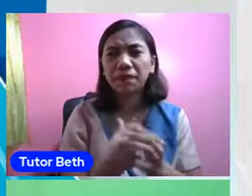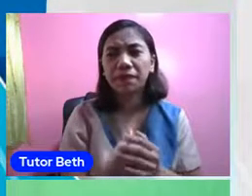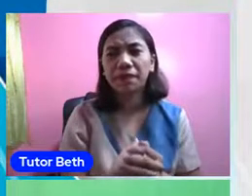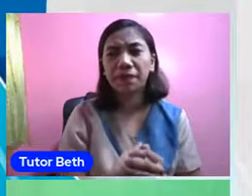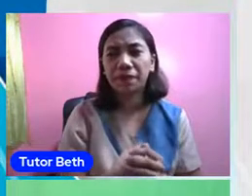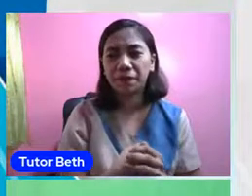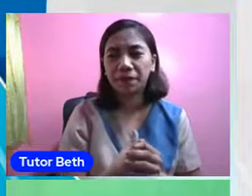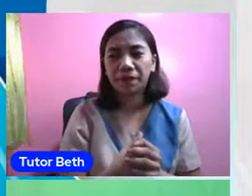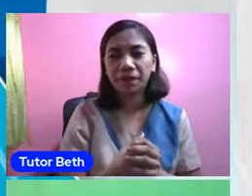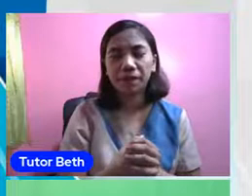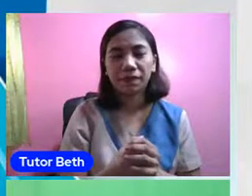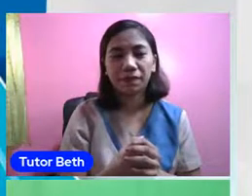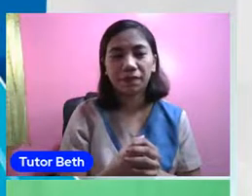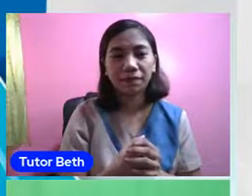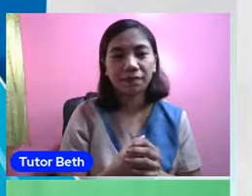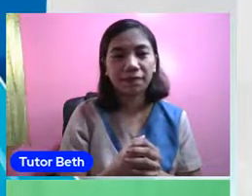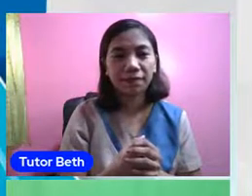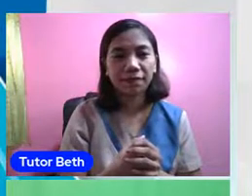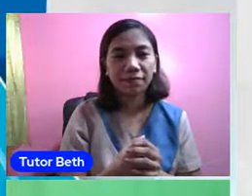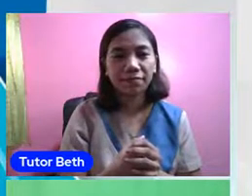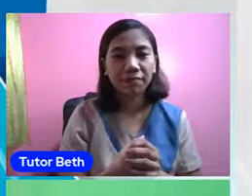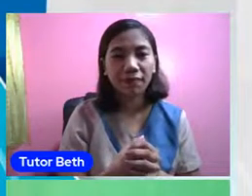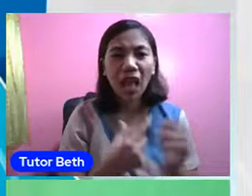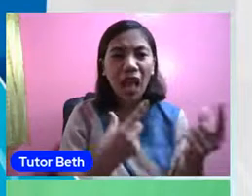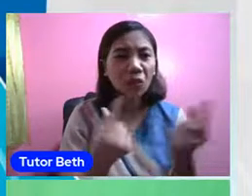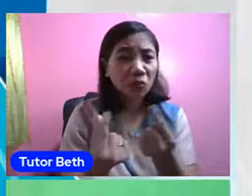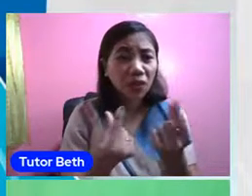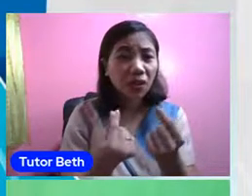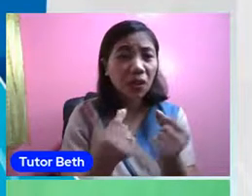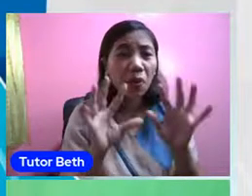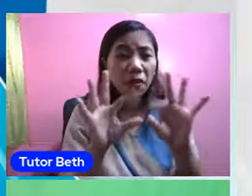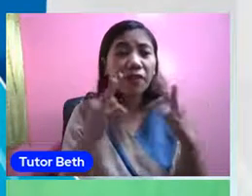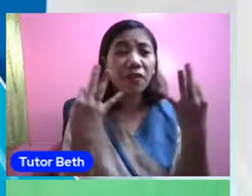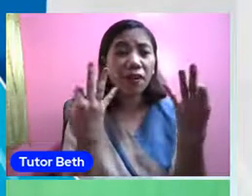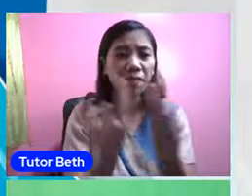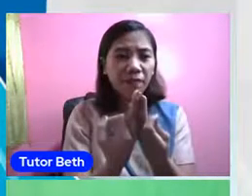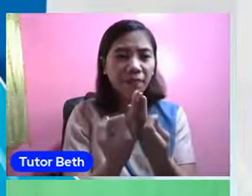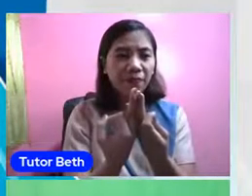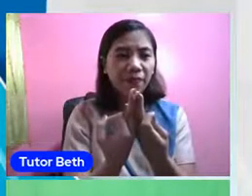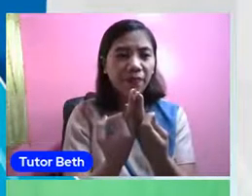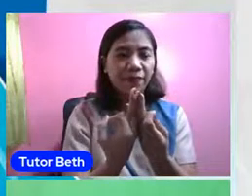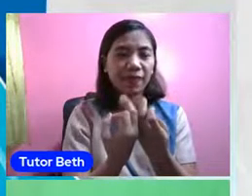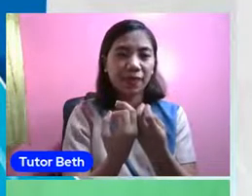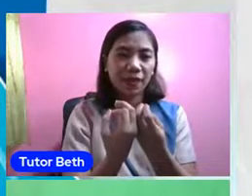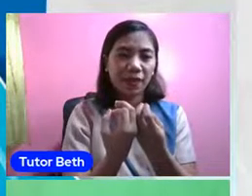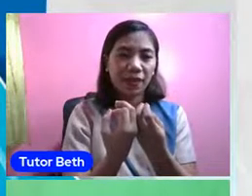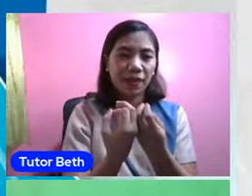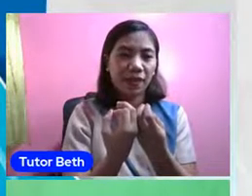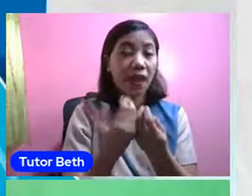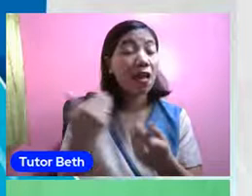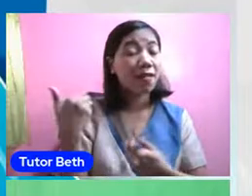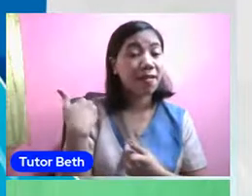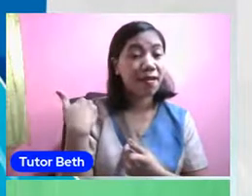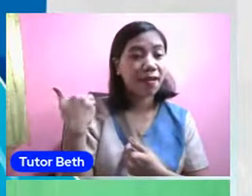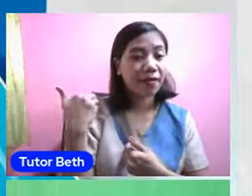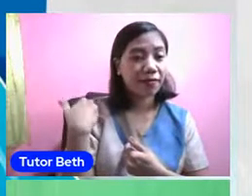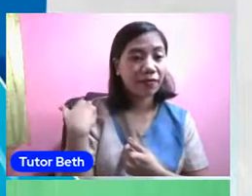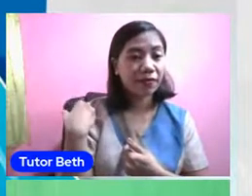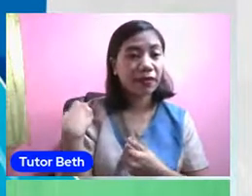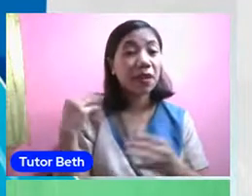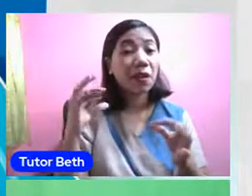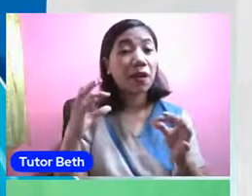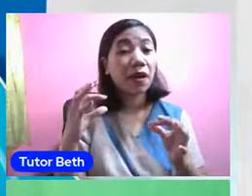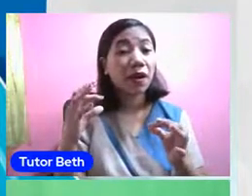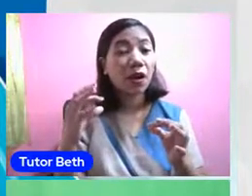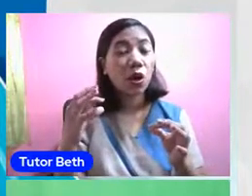larawan? Sige nga, anong ginagawa? Okay, nagkakaroon sila ng banding ng family nila.